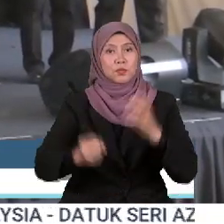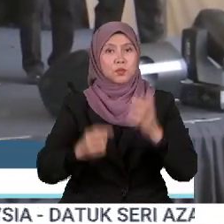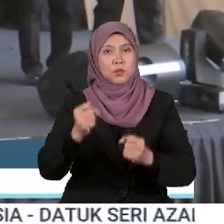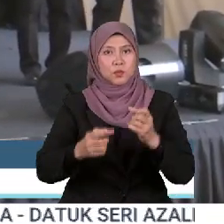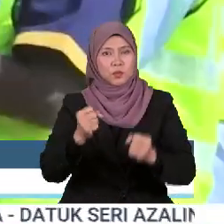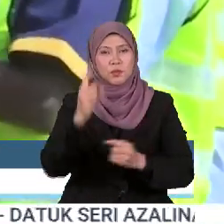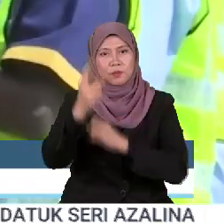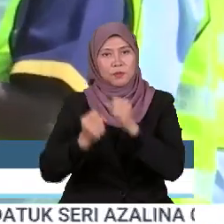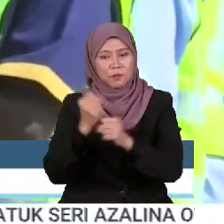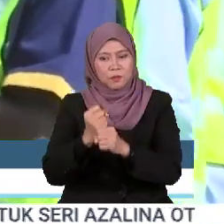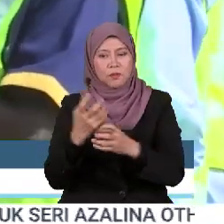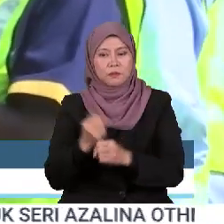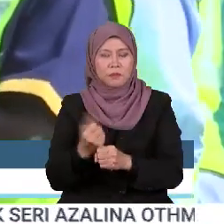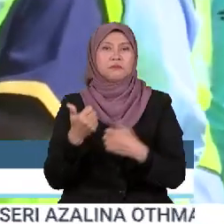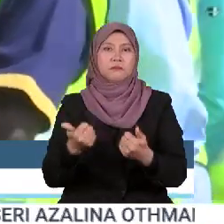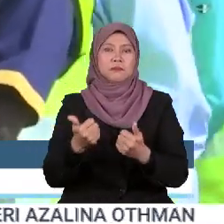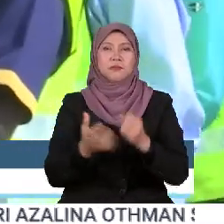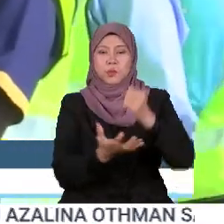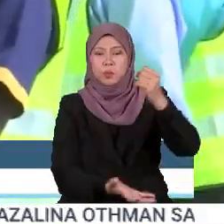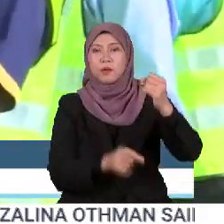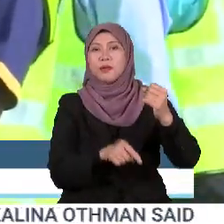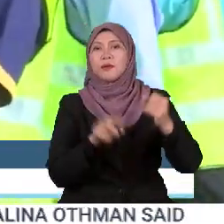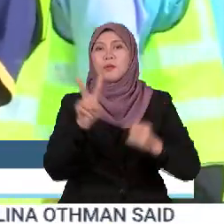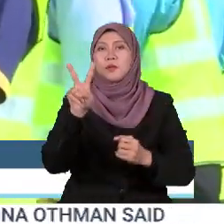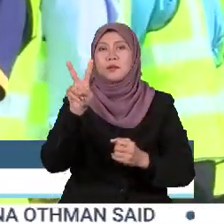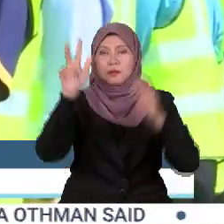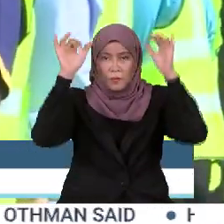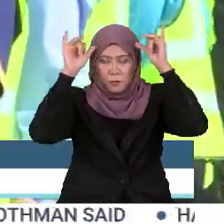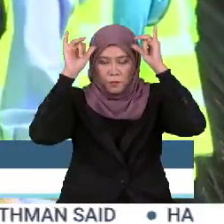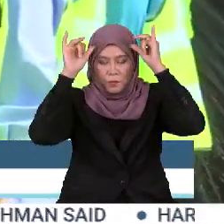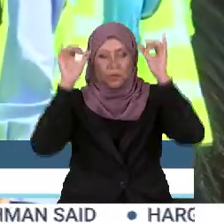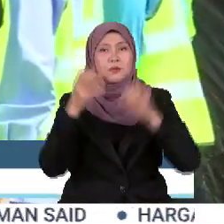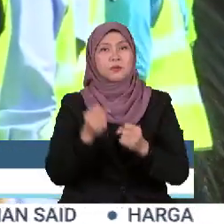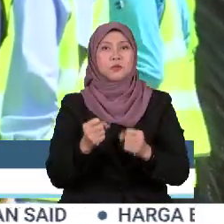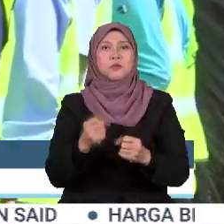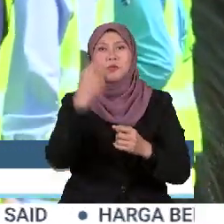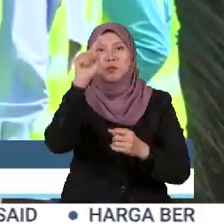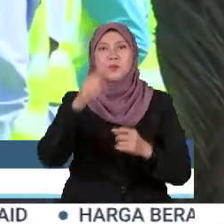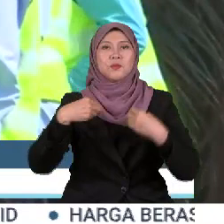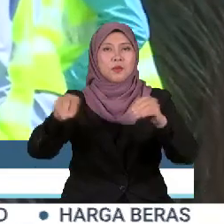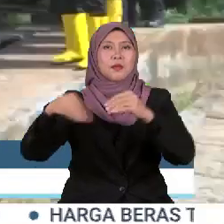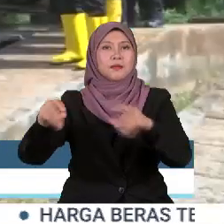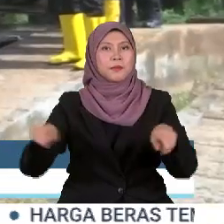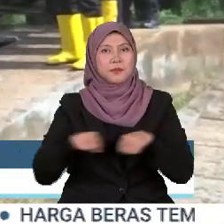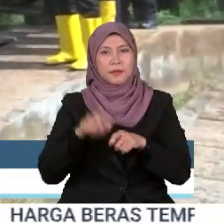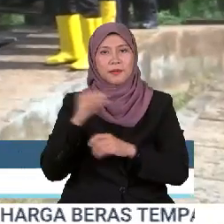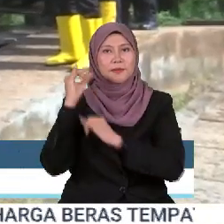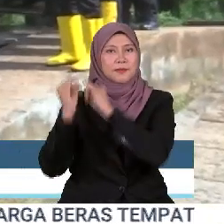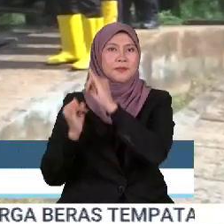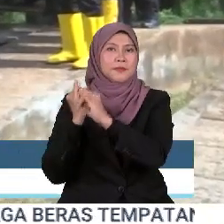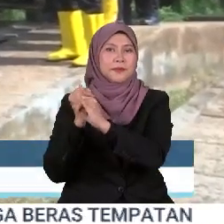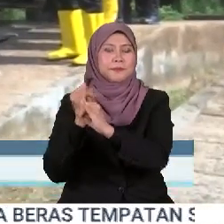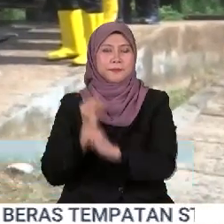segar setahun dapat dihasilkan daripada 20.000 ekor lembu susu khusus bagi pasaran tempatan dan antar